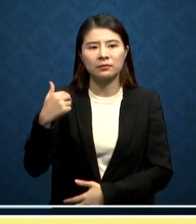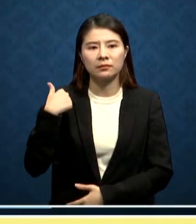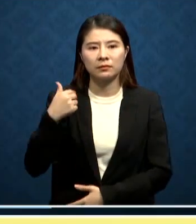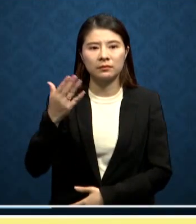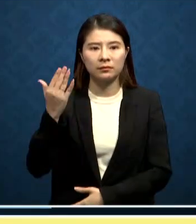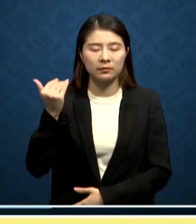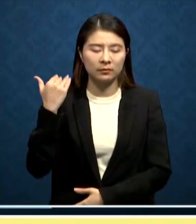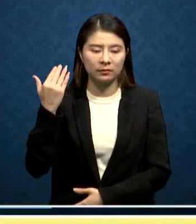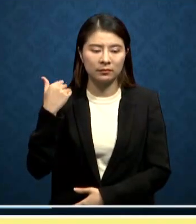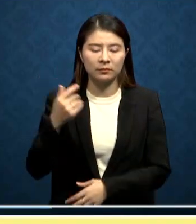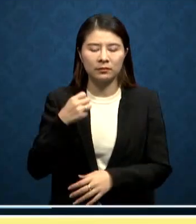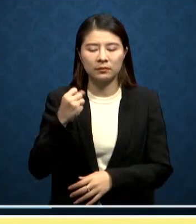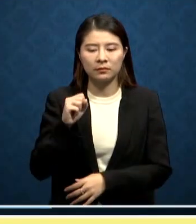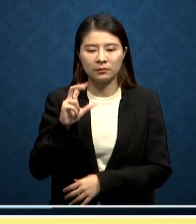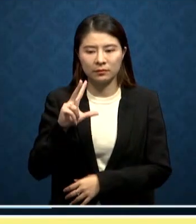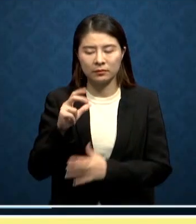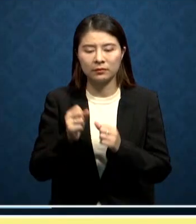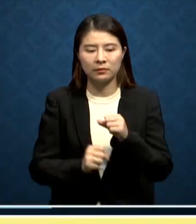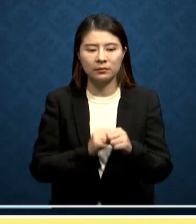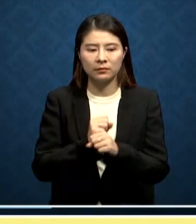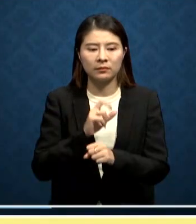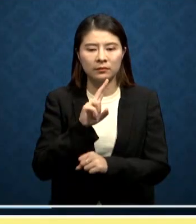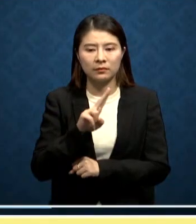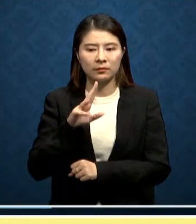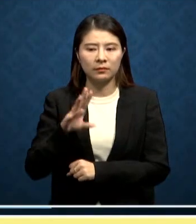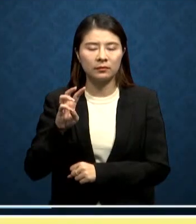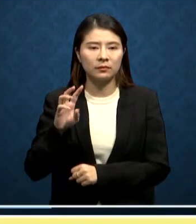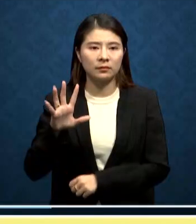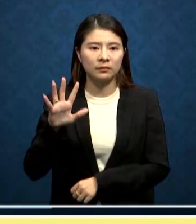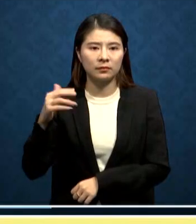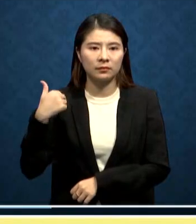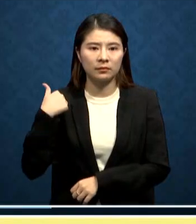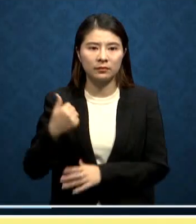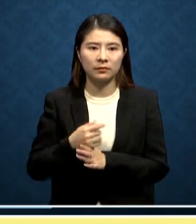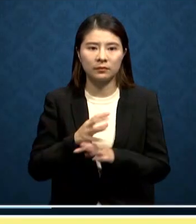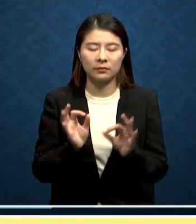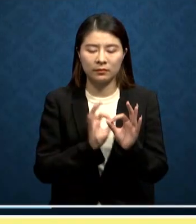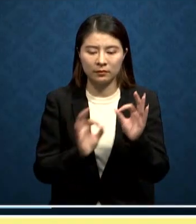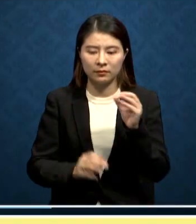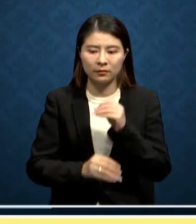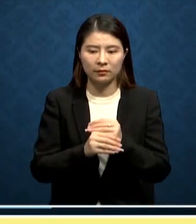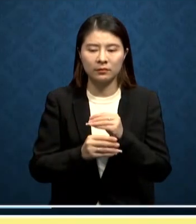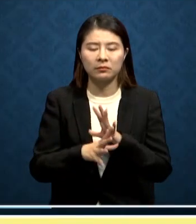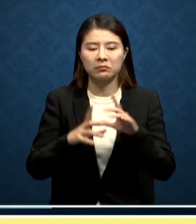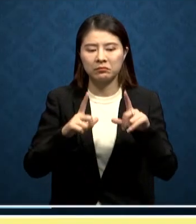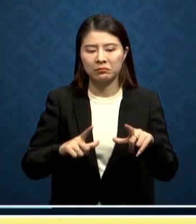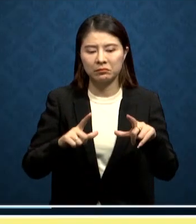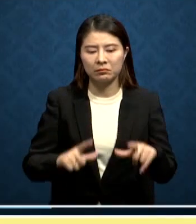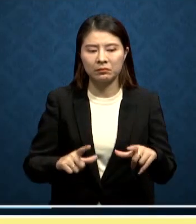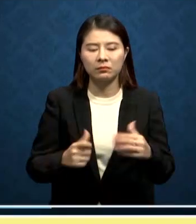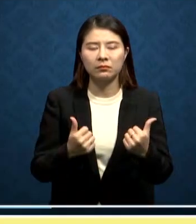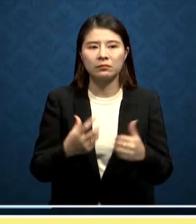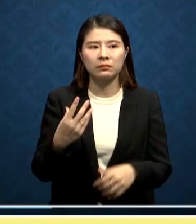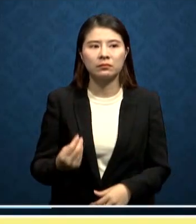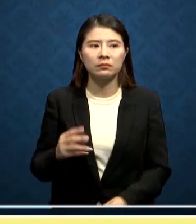เนี่ยประมาณ13แผนงานนะปี 65เราบอกให้ขอให้เพิ่มท่านก็ลดลงลดลงเหลือแค่